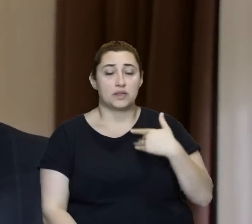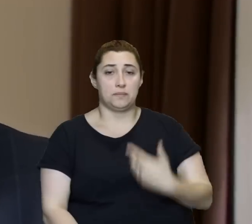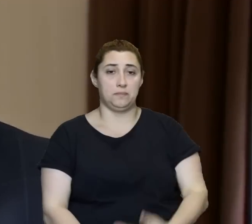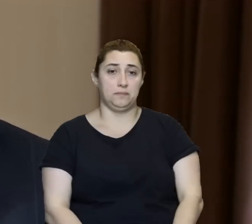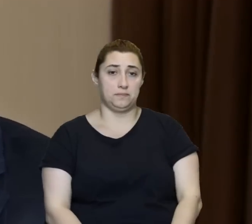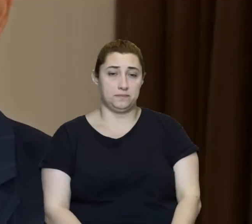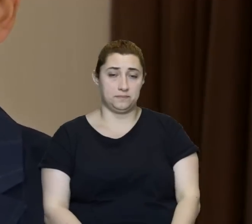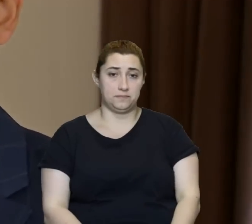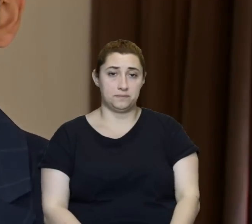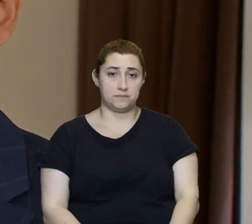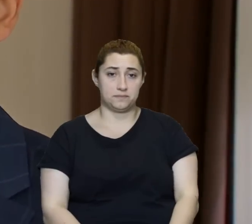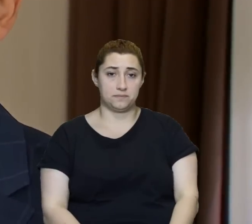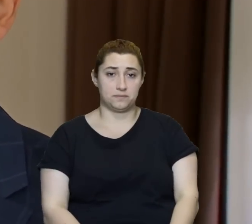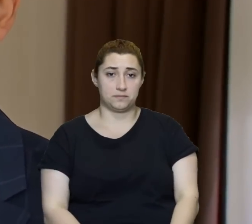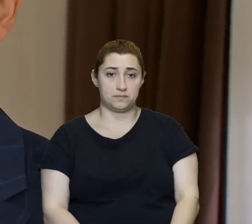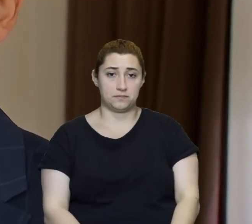ki.